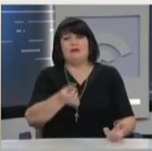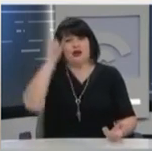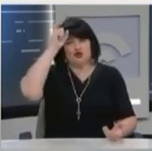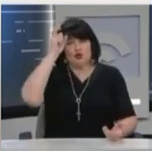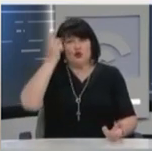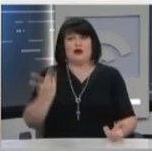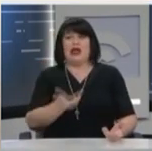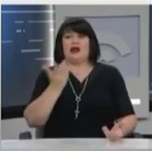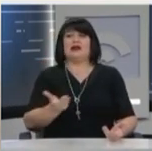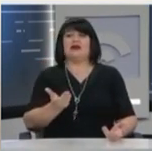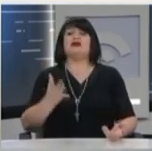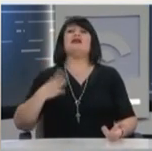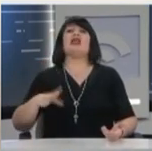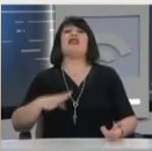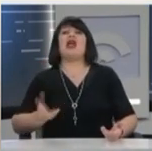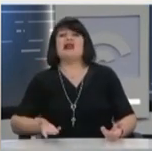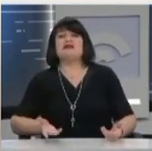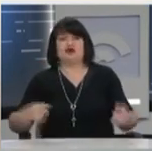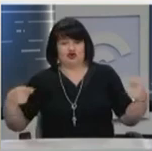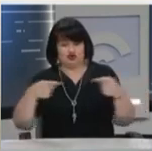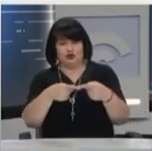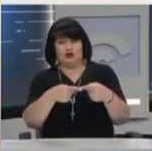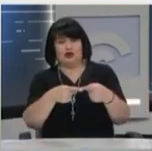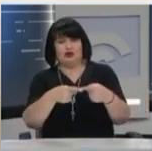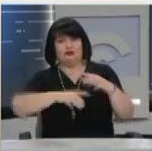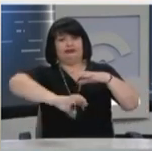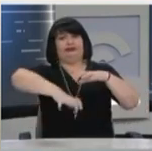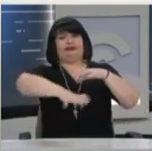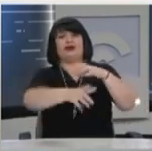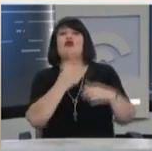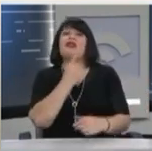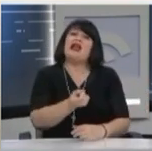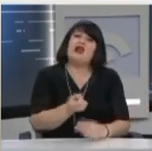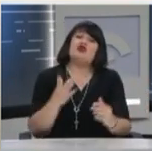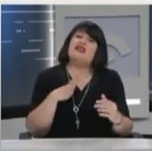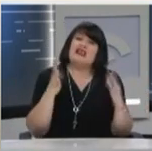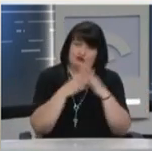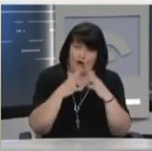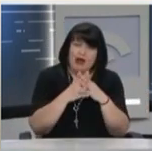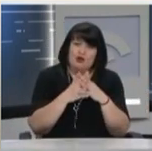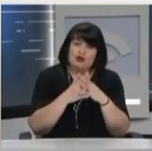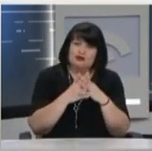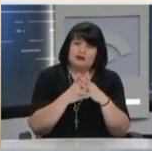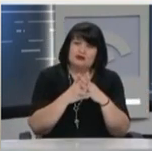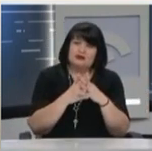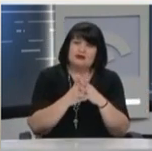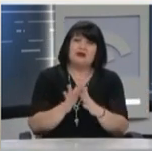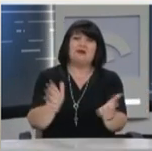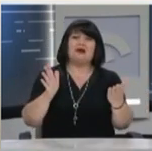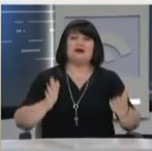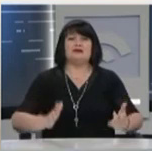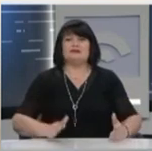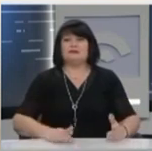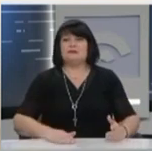το που λέμε κάτι, τι θέλετε, πόλεμο. Ωραία, θα έρθουν στο Σούνιο, θα βάλω το γεωτρύπανο και θα λέω εγώ, τι θέλετε, κύριε πόλεμο. Αφήστε να κάνουν αυτή τη δουλειά